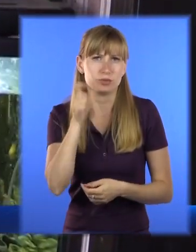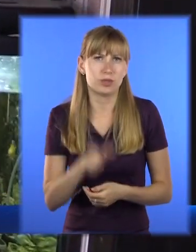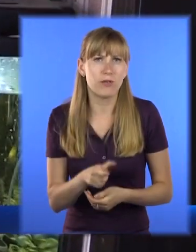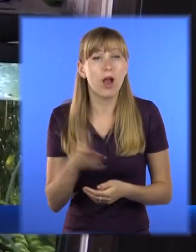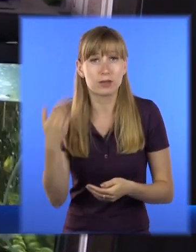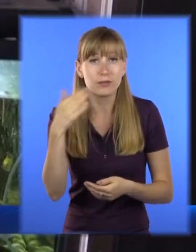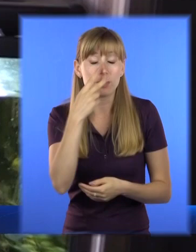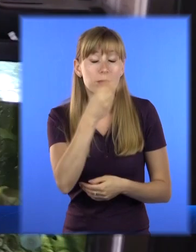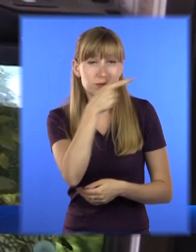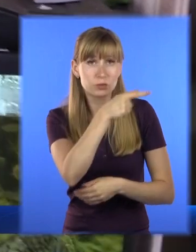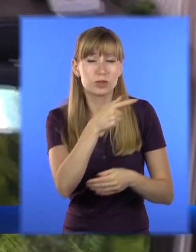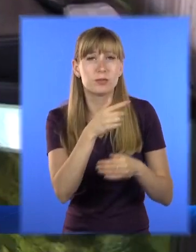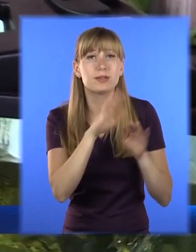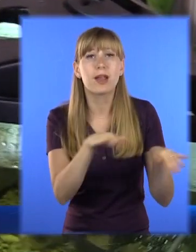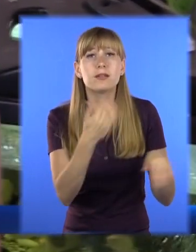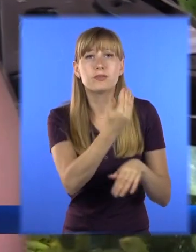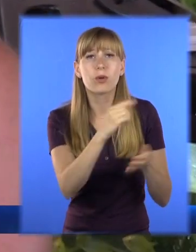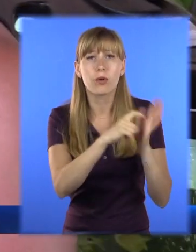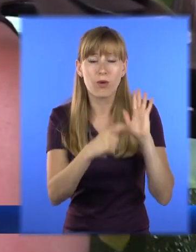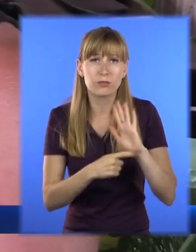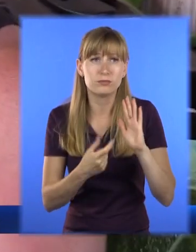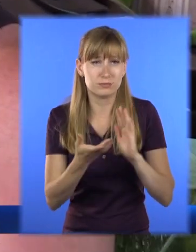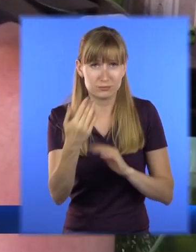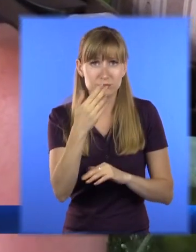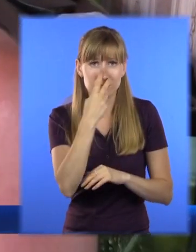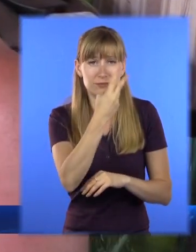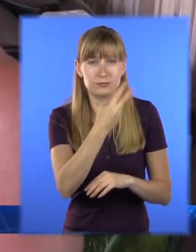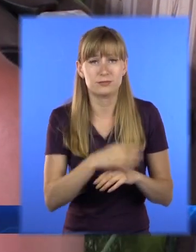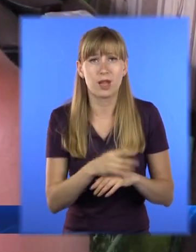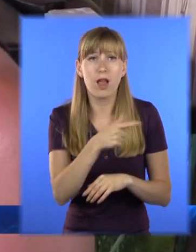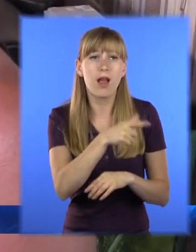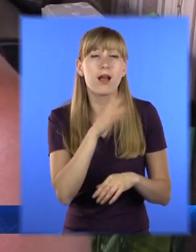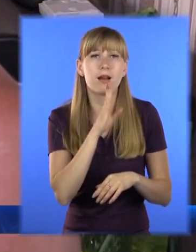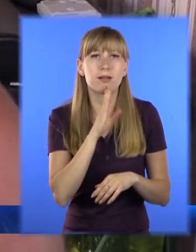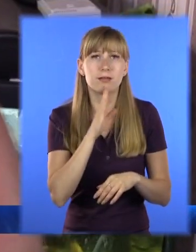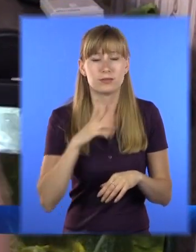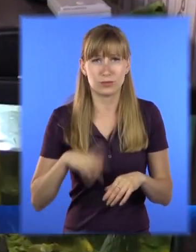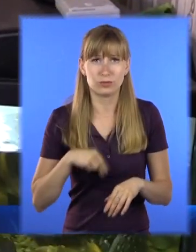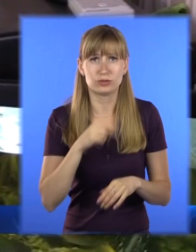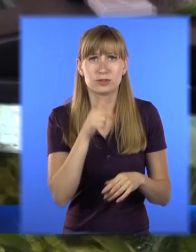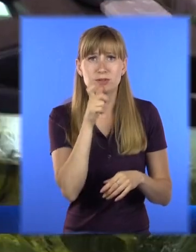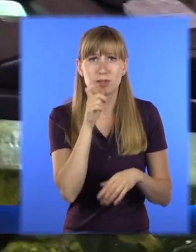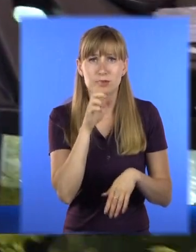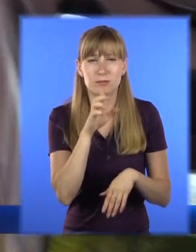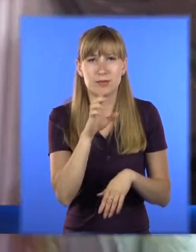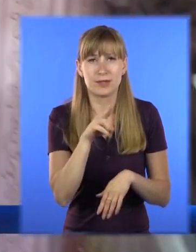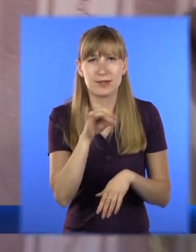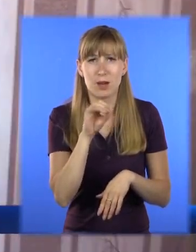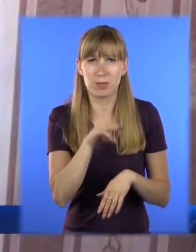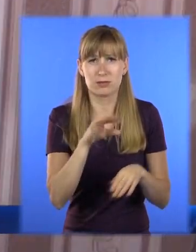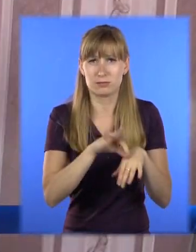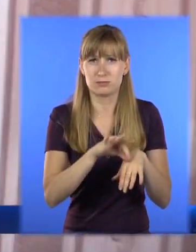пройдемо у дитячу кімнату, де проживає наша дитина, яка хворіє на сахарний діабет.